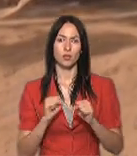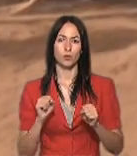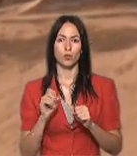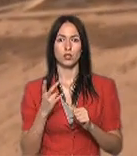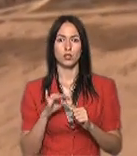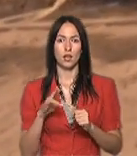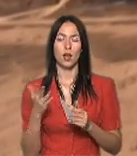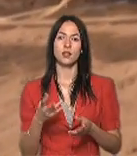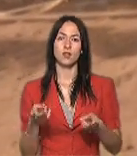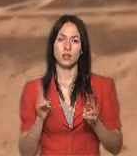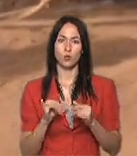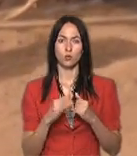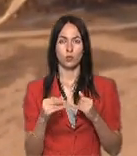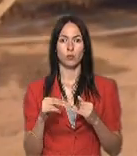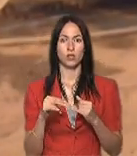які